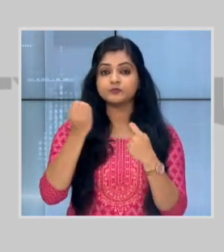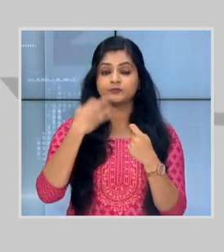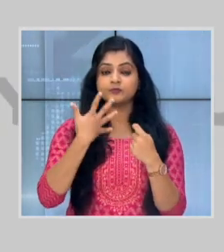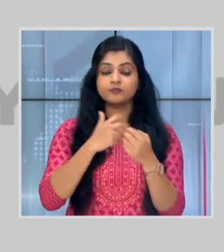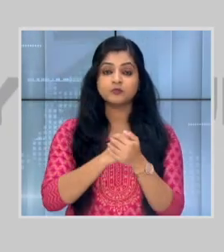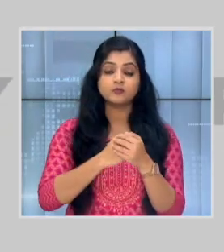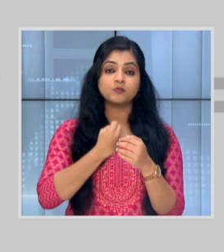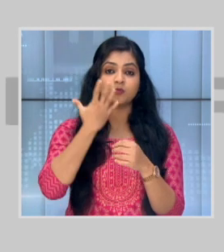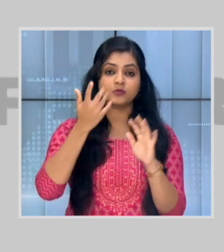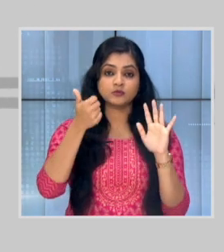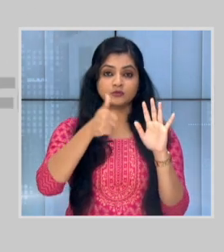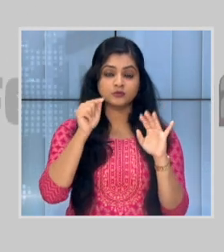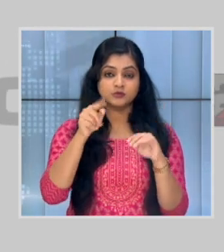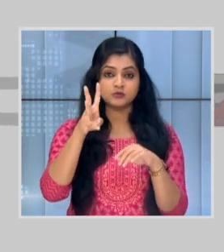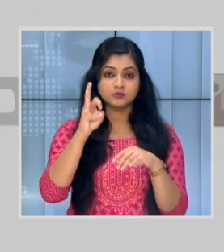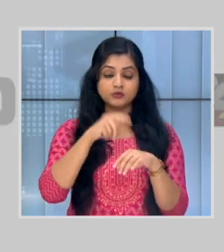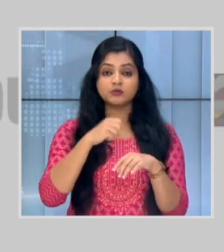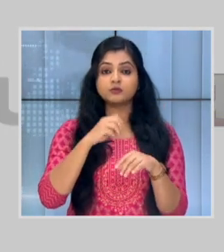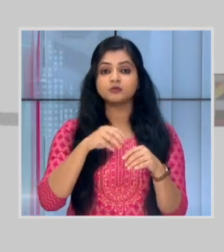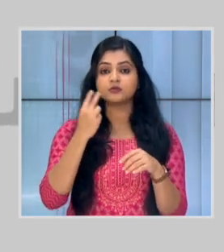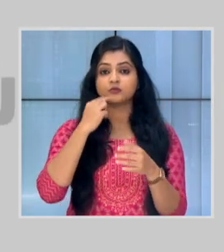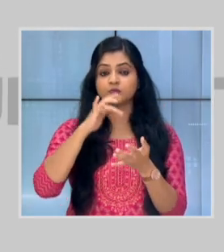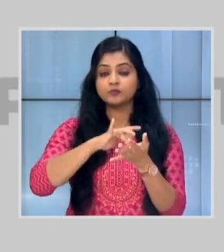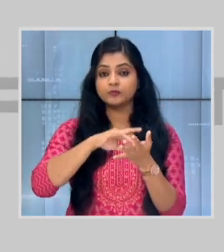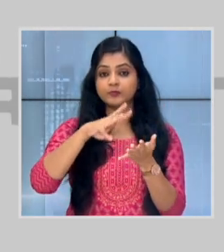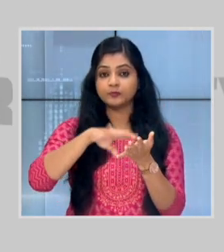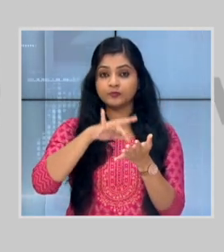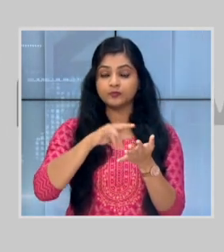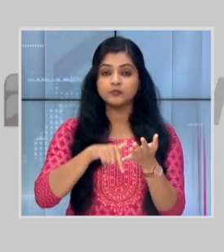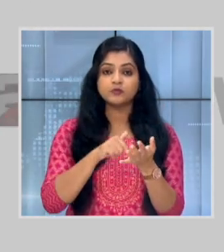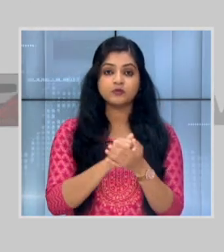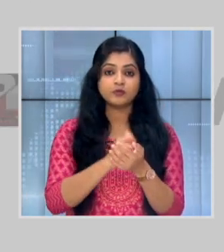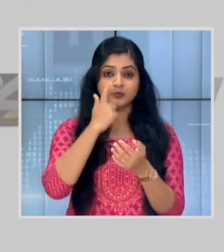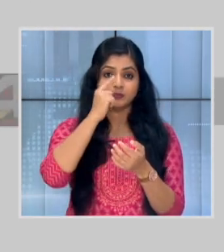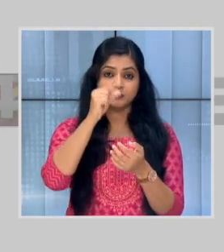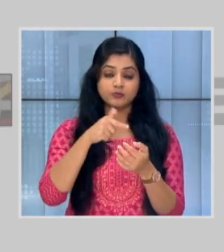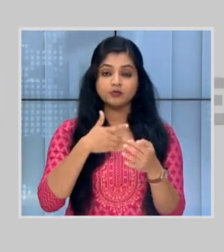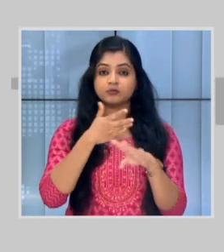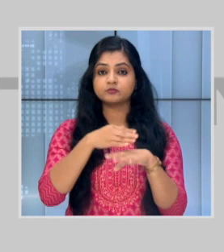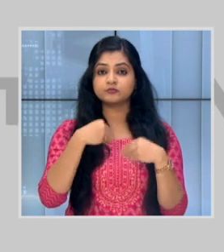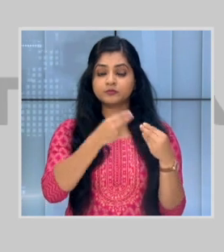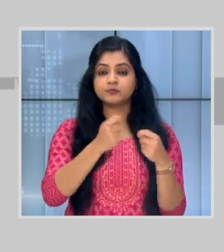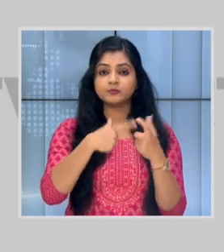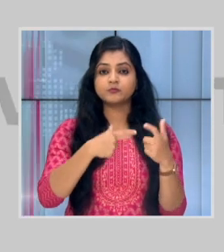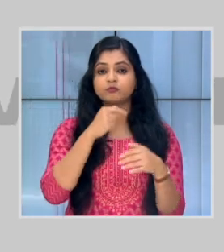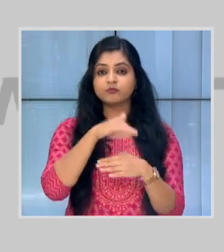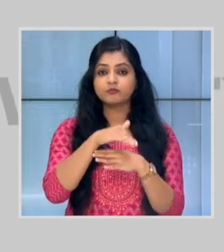രാവിലെ 6:30 തിരുവനന്തപുരം മംഗലപുരത്ത് വെച്ചാണ് ഇത്തരത്തിൽ ഈ യുവതിക്ക് നേരെ ലൈംഗിക അതിക്രമം ഉണ്ടായത്.